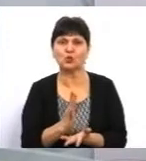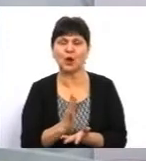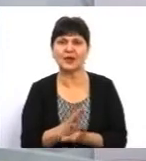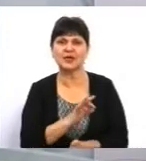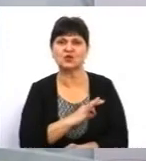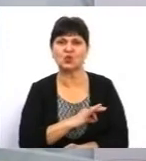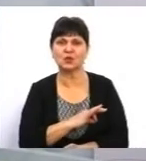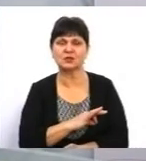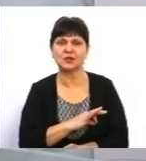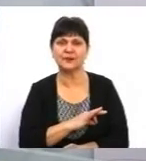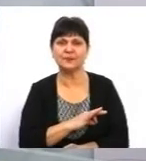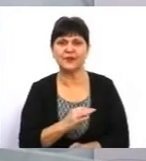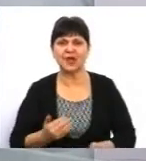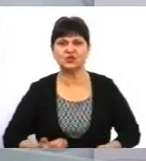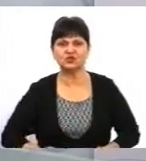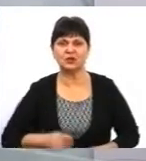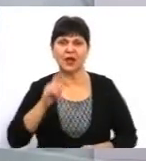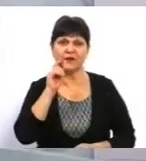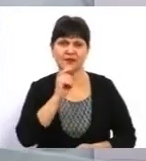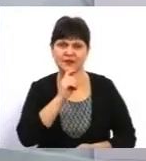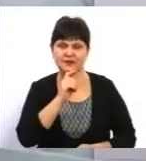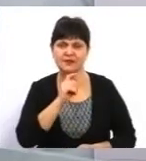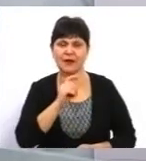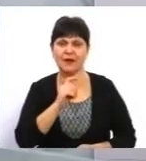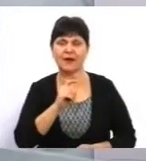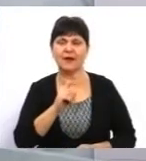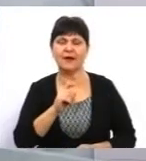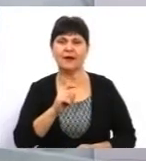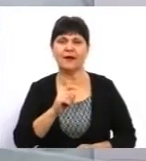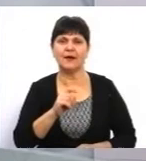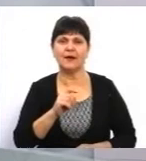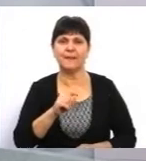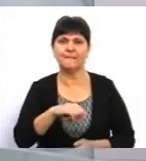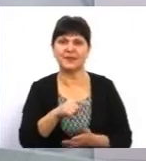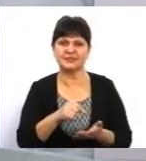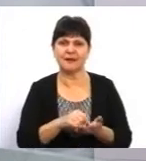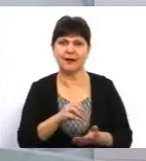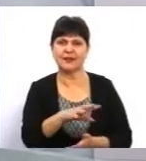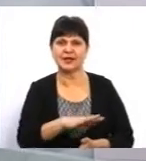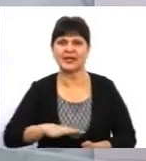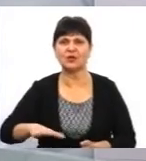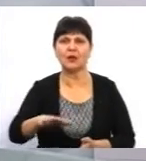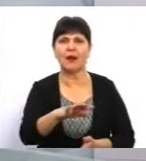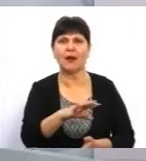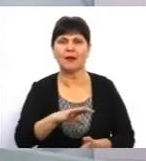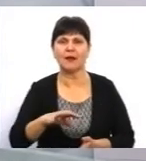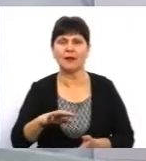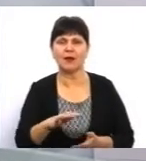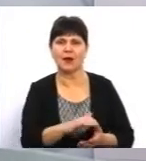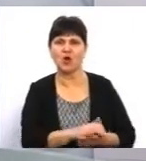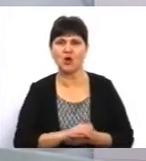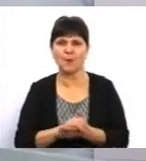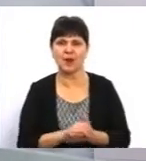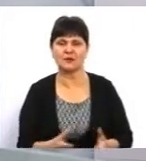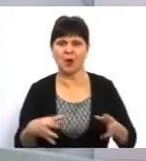скористатися саме жителі Вінницької міської територіальної об'єднаної громади. Давайте уявимо таку ситуацію, яка є